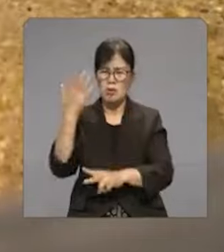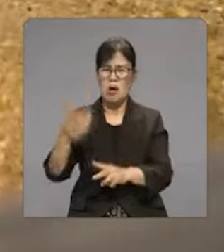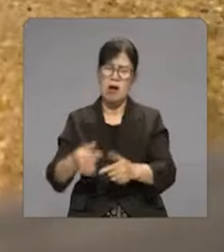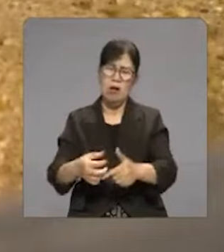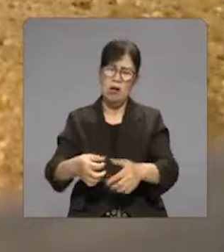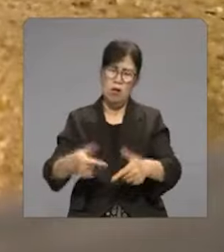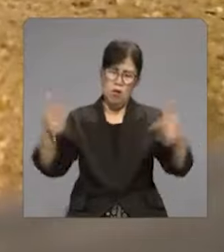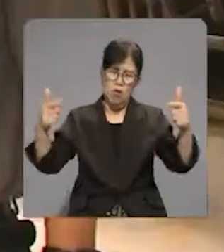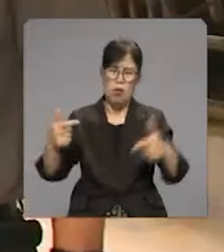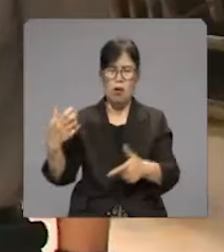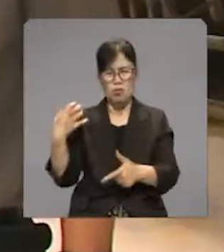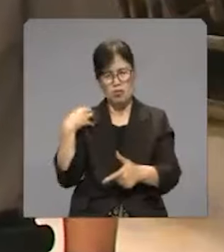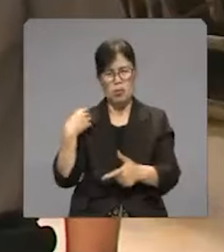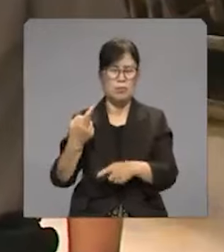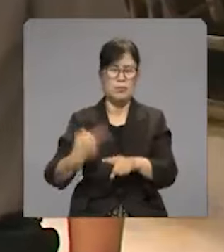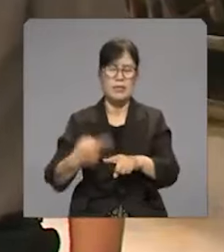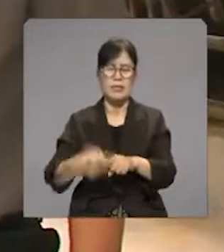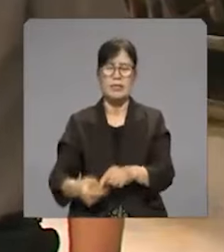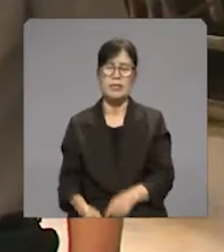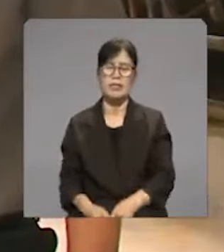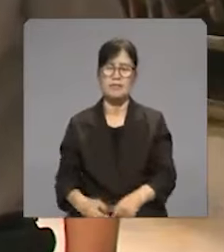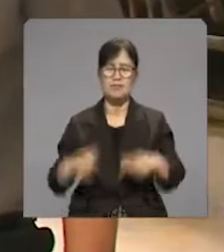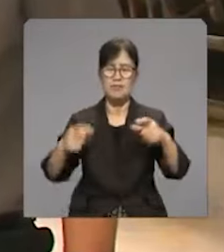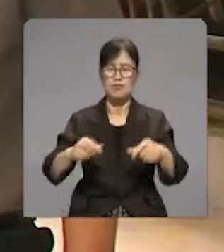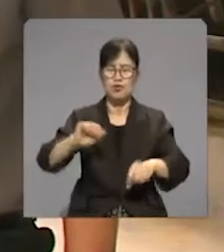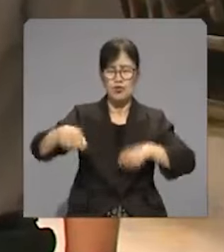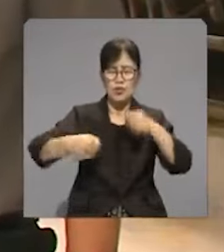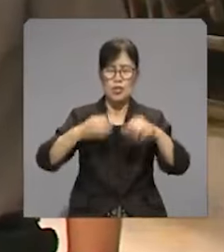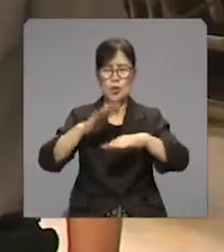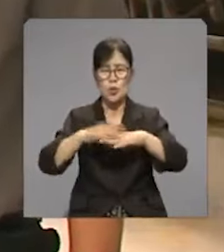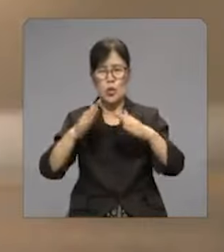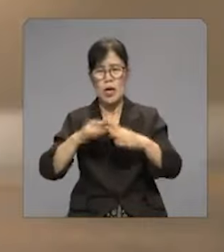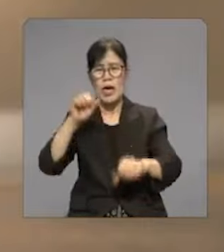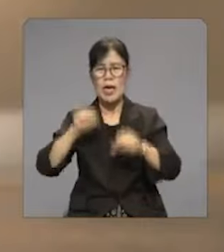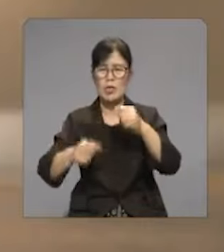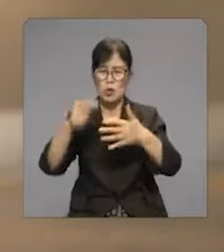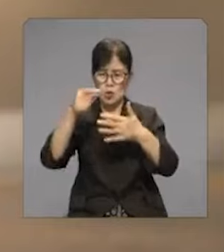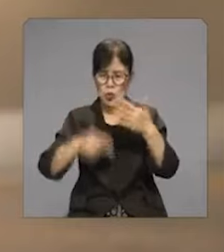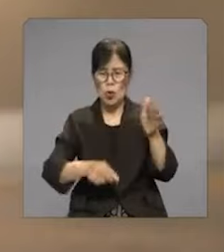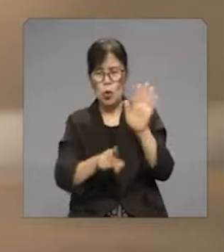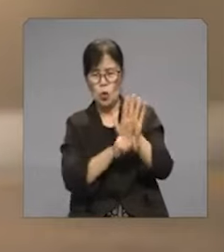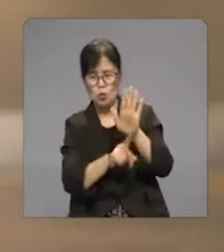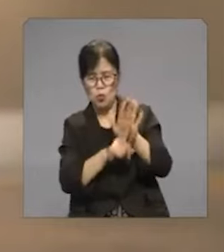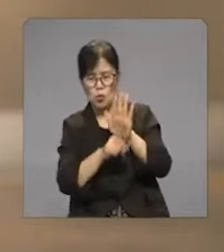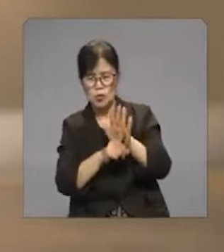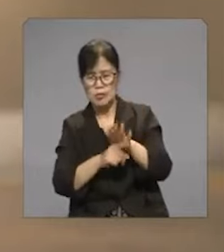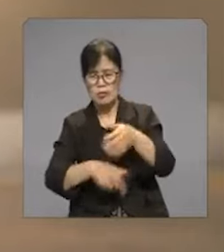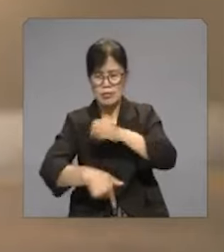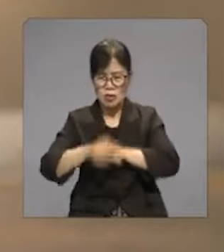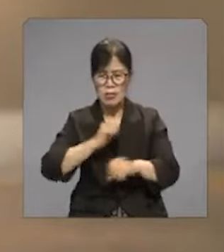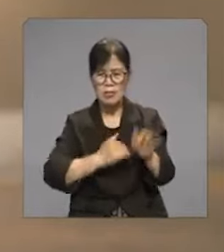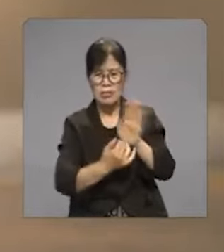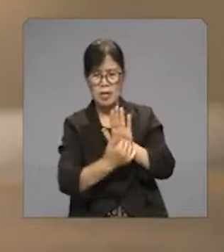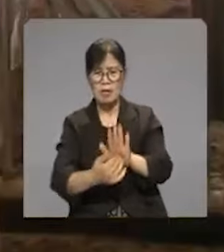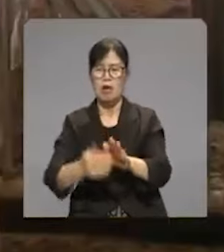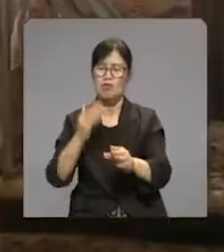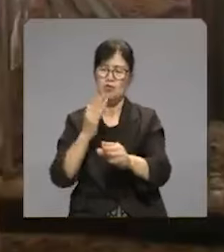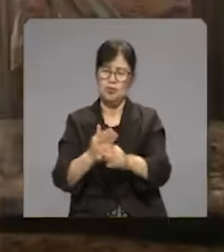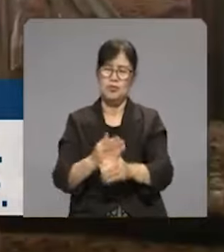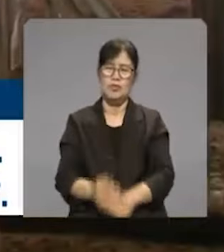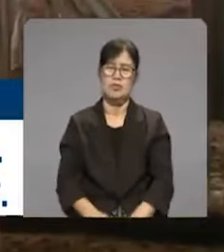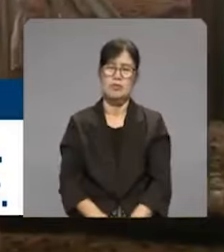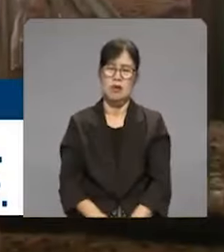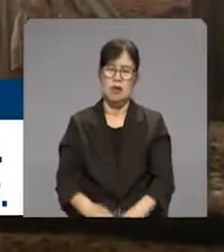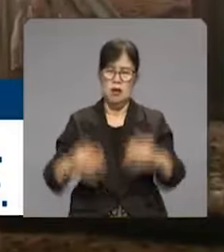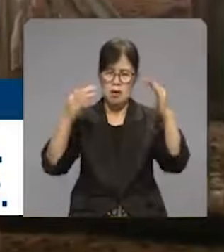부담스럽기는 마찬가지입니다. 지자체들은 축산농가의 행동 요령을 홍보하는 등 적극 대응에 나서고 있습니다.